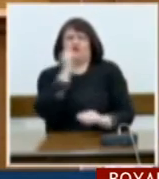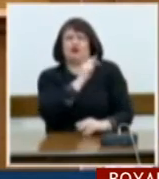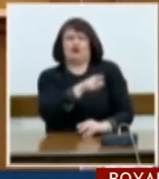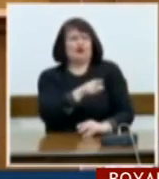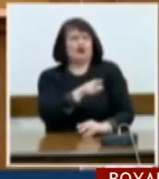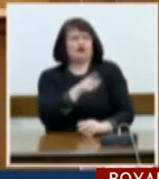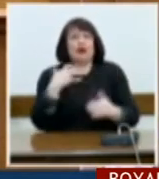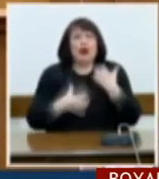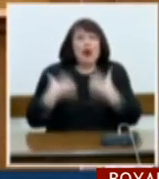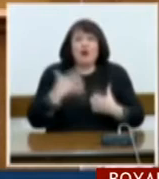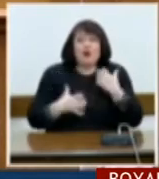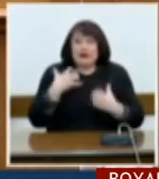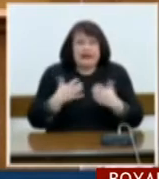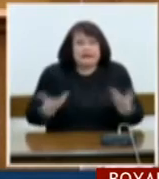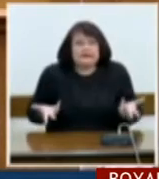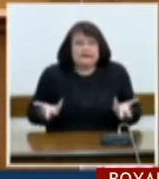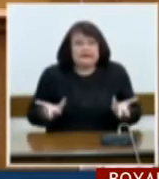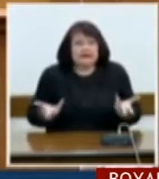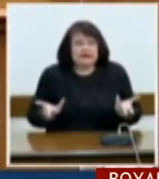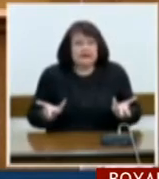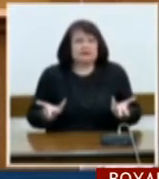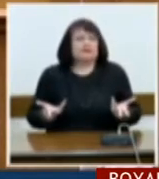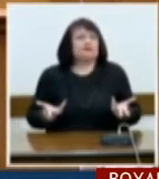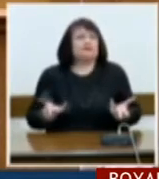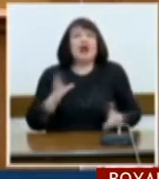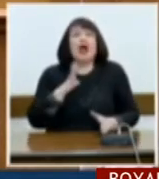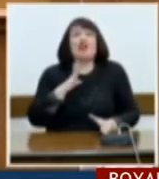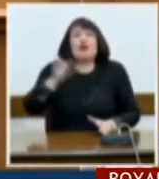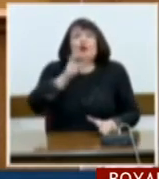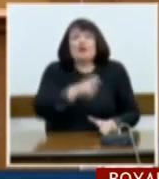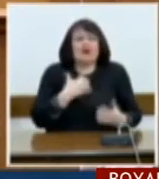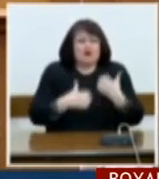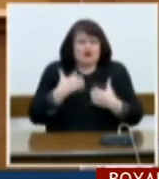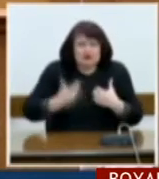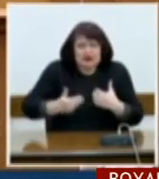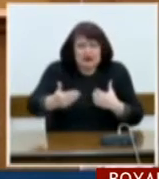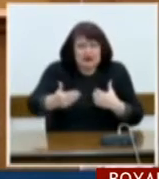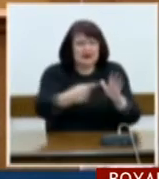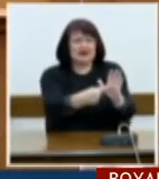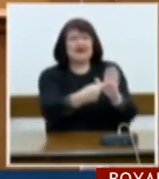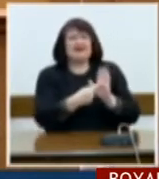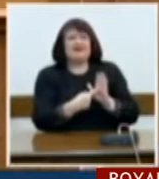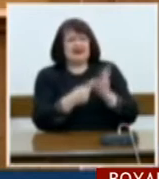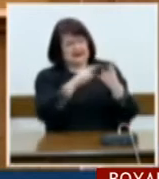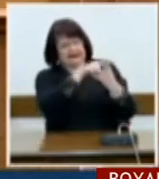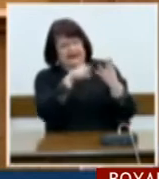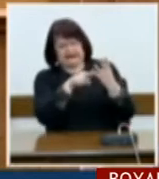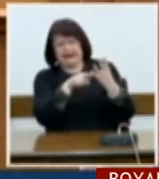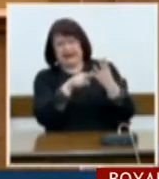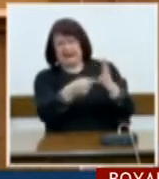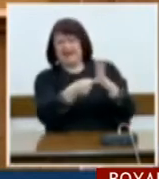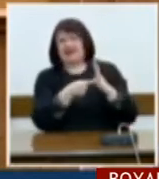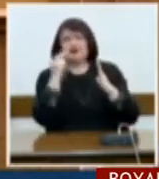αγωνία της πλειοψηφίας των συμπολιτών μας και αναδεικνύει τέσσερα πράγματα.